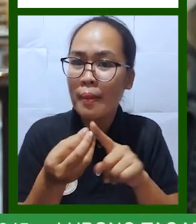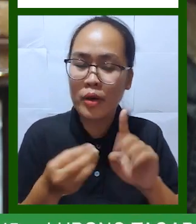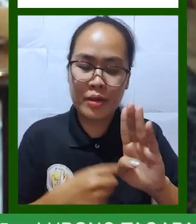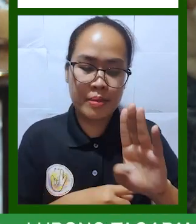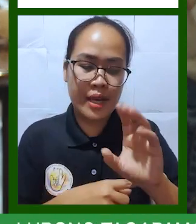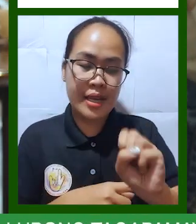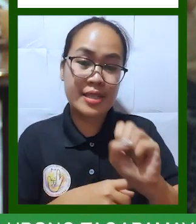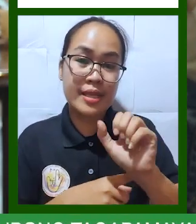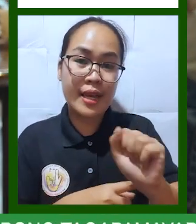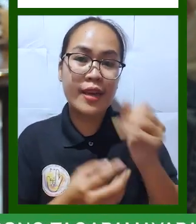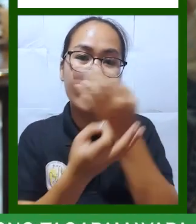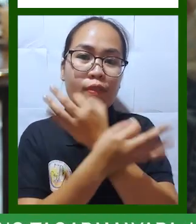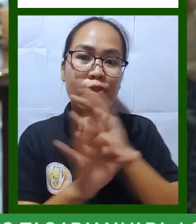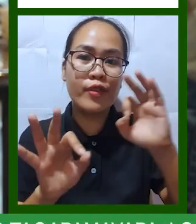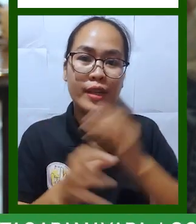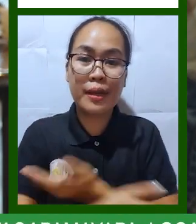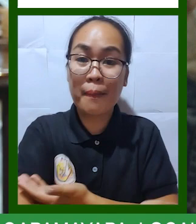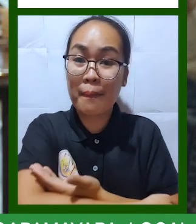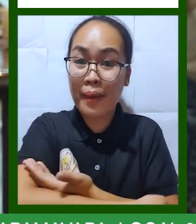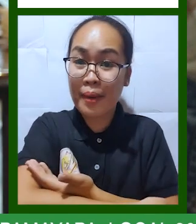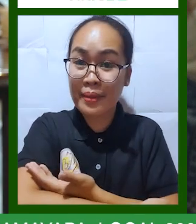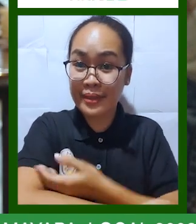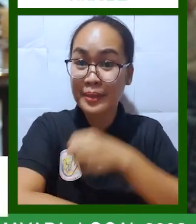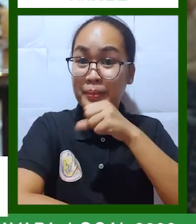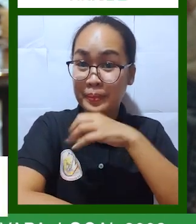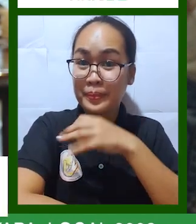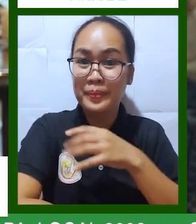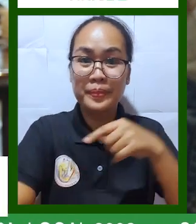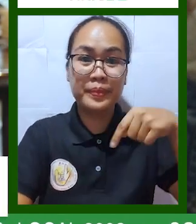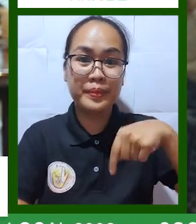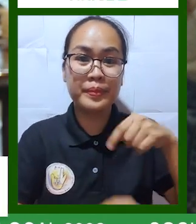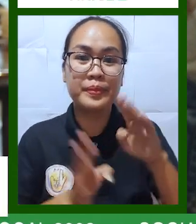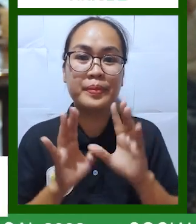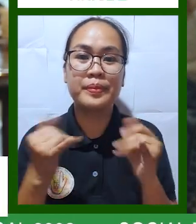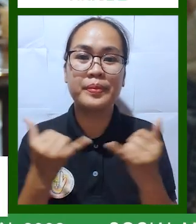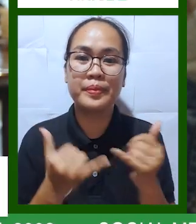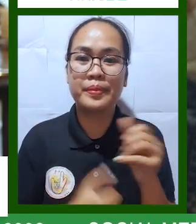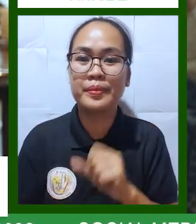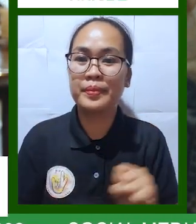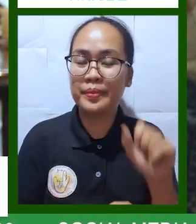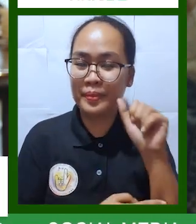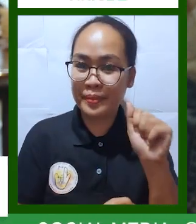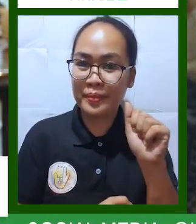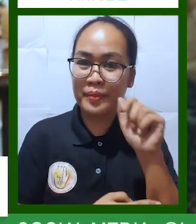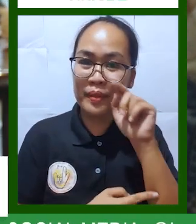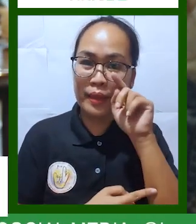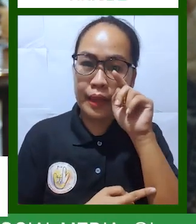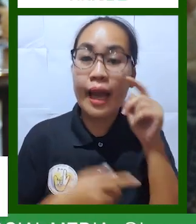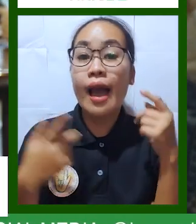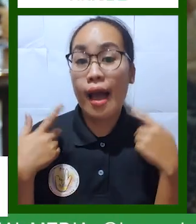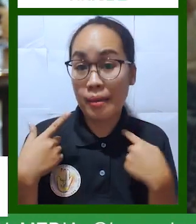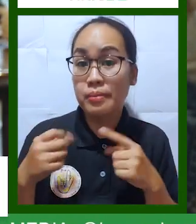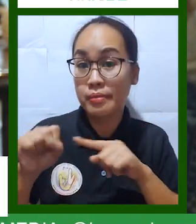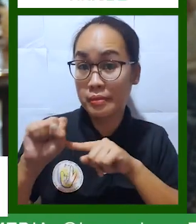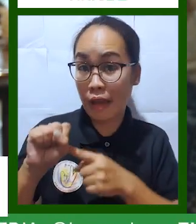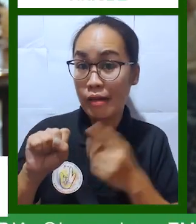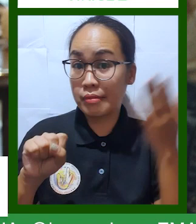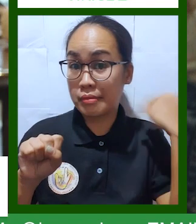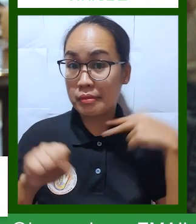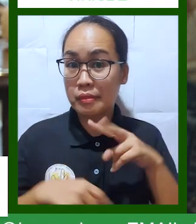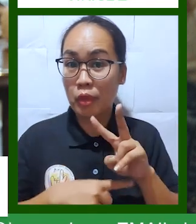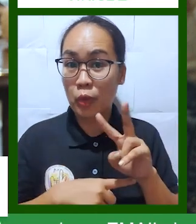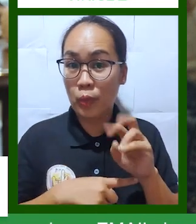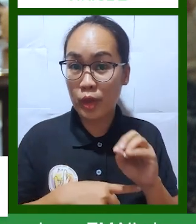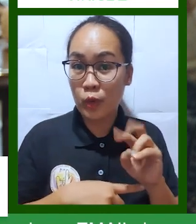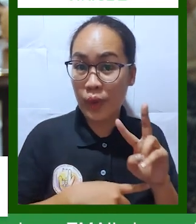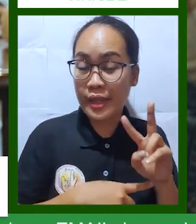ating BSA Libreng Binyag Program dito po sa Barangay San Antonio. Nagsimula na po ang 2023,